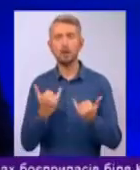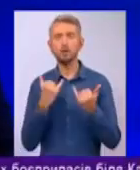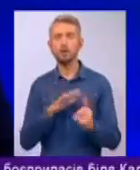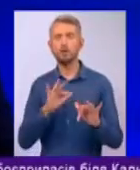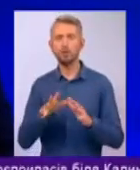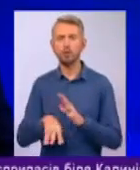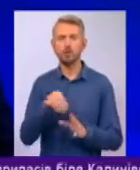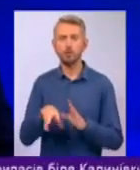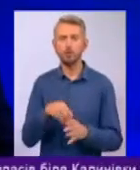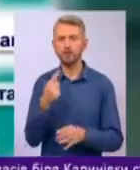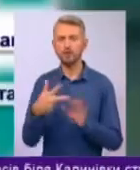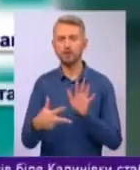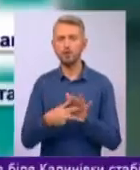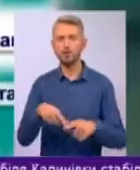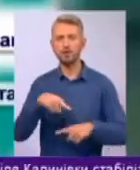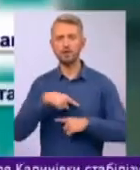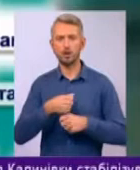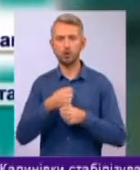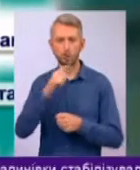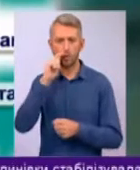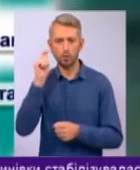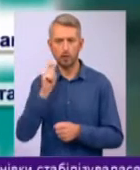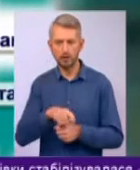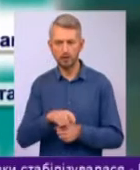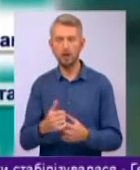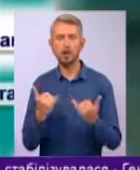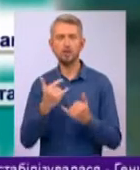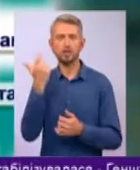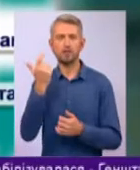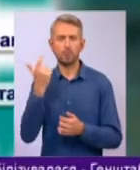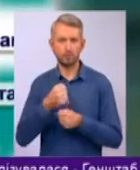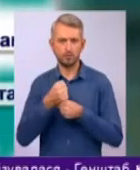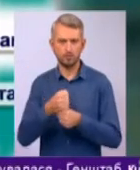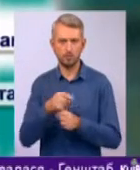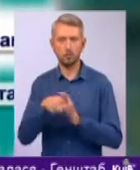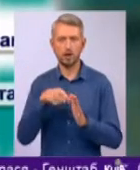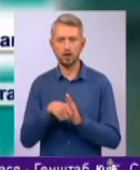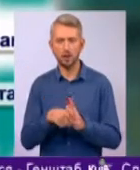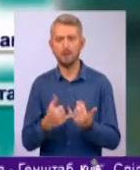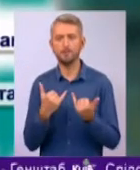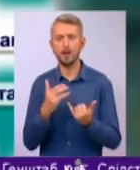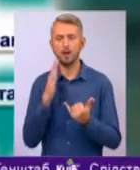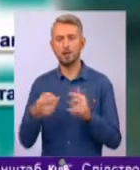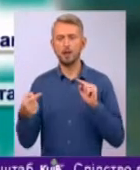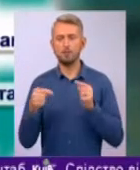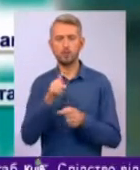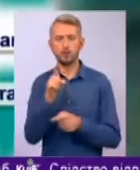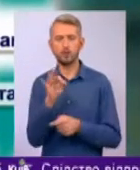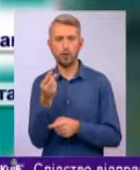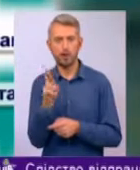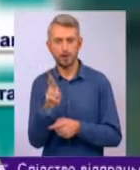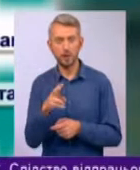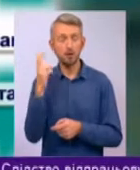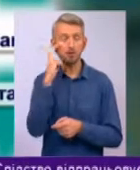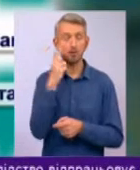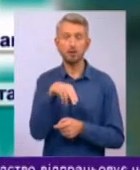відбулося жеребкування 1/8 фіналу Кубка України. Чинний володар трофею «Шахтар» на цій стадії розіграшу зіграє із «Зорею». У